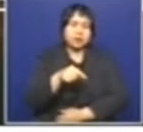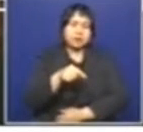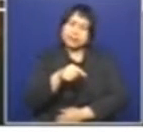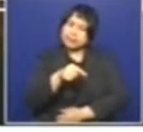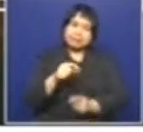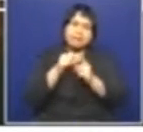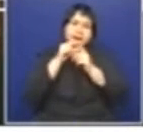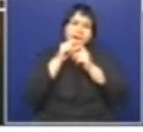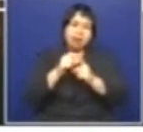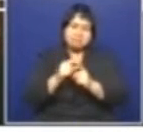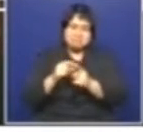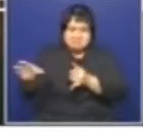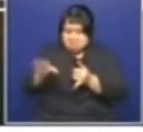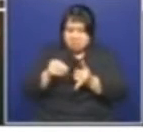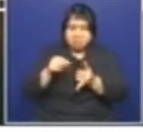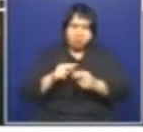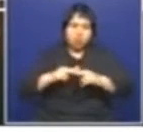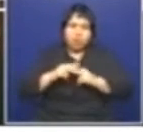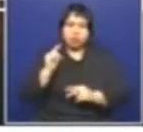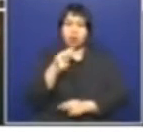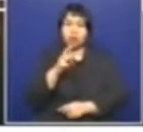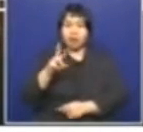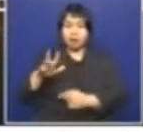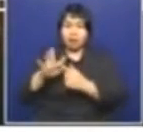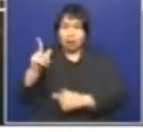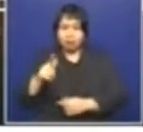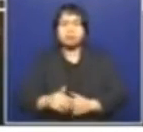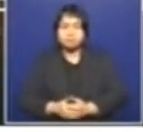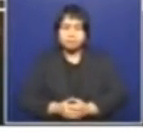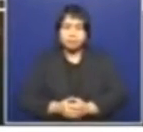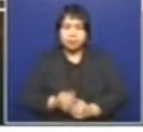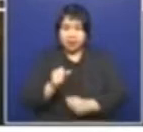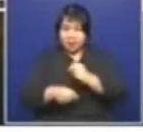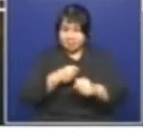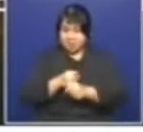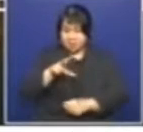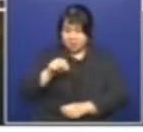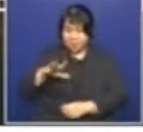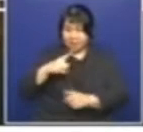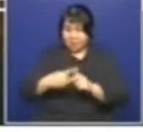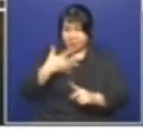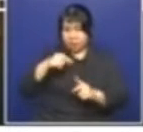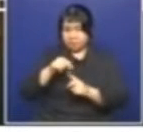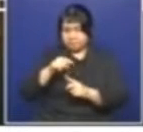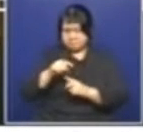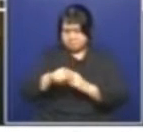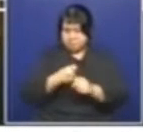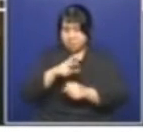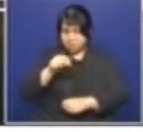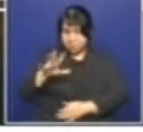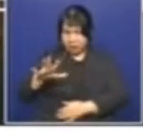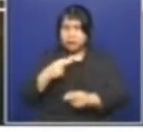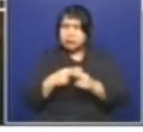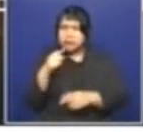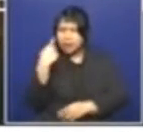ไปแล้ว3ปี35พฤษภา35ชื่ออะไรครับ